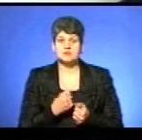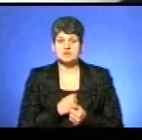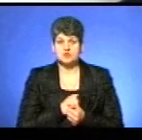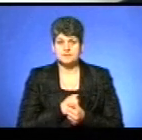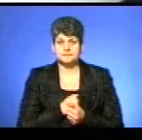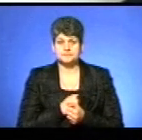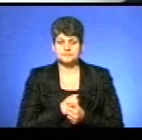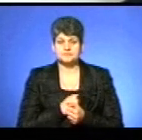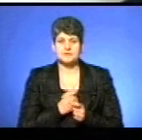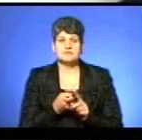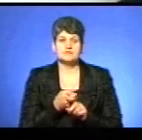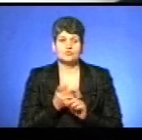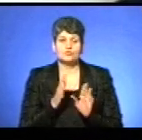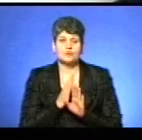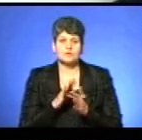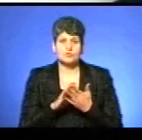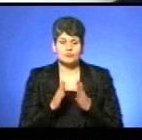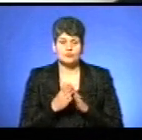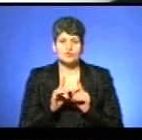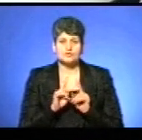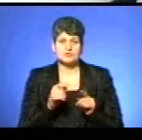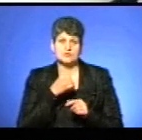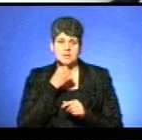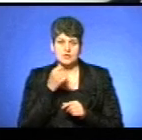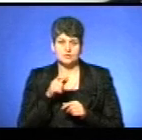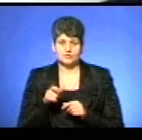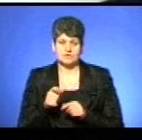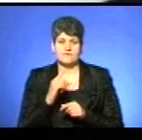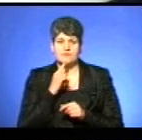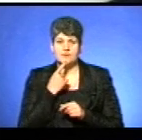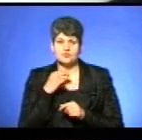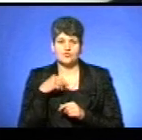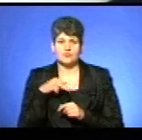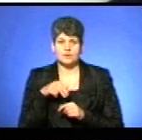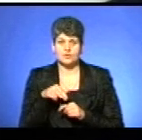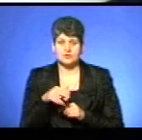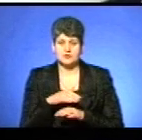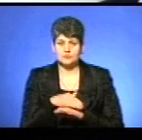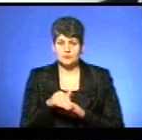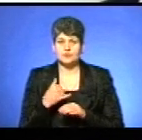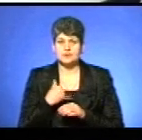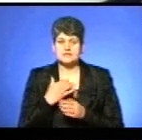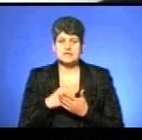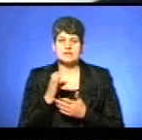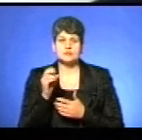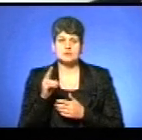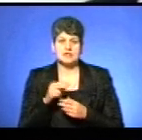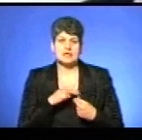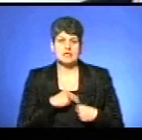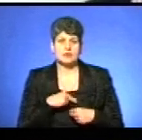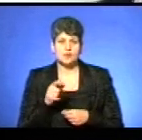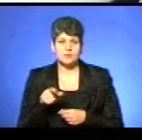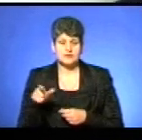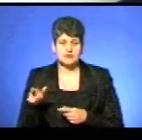через погодні умови, особливо старшим людям, важко виходити на вулиці. От, у нас є соціальні робітники,